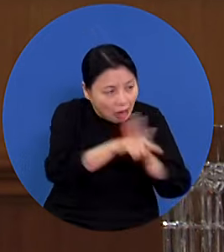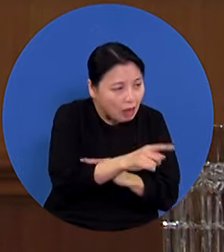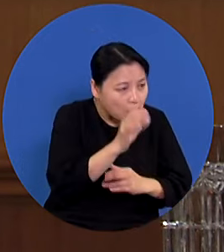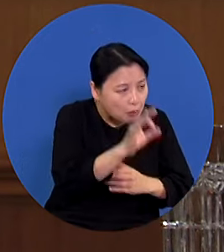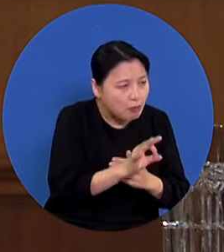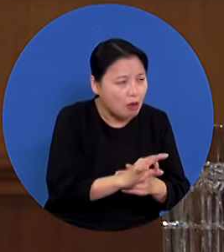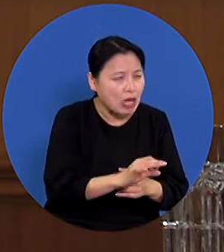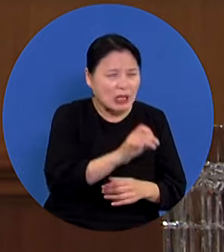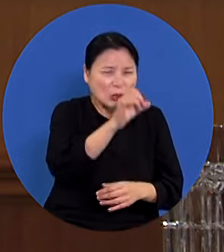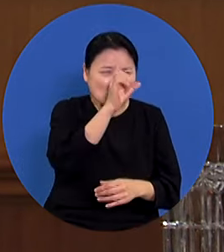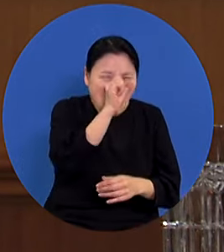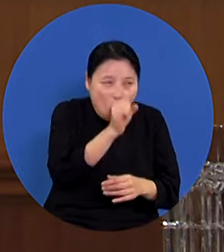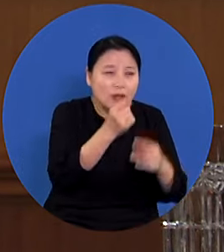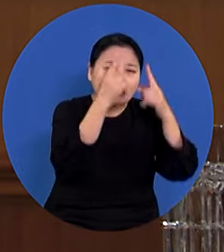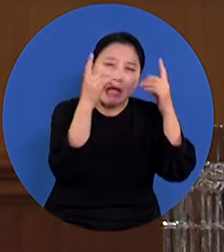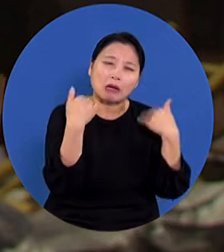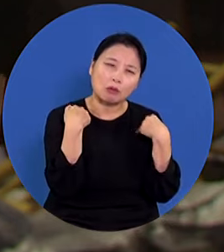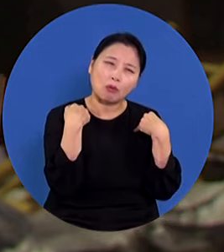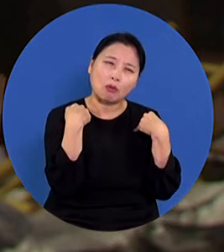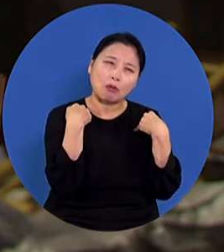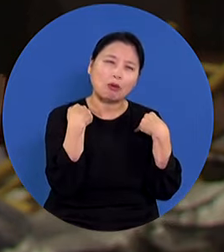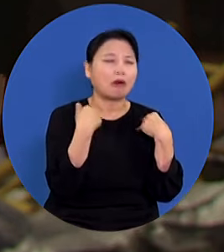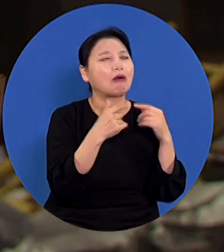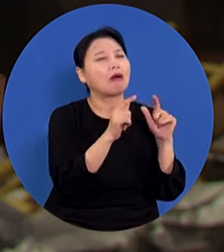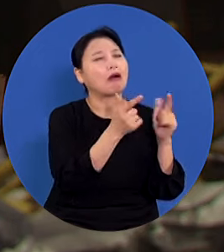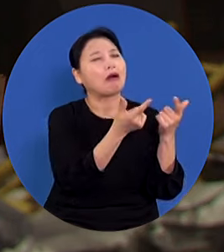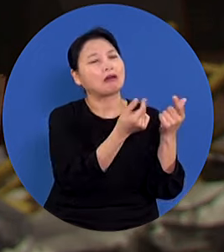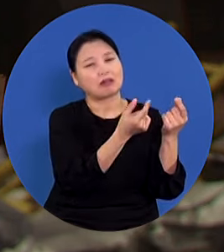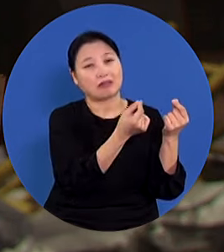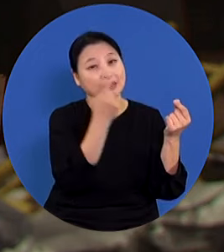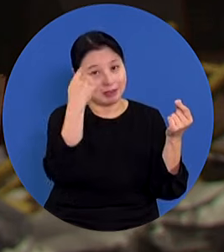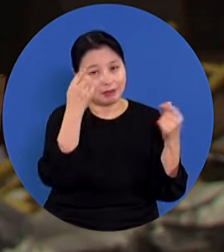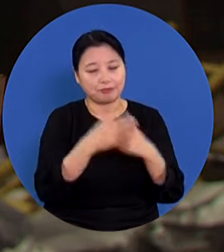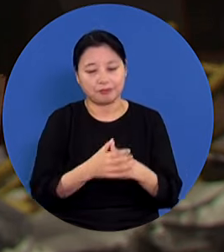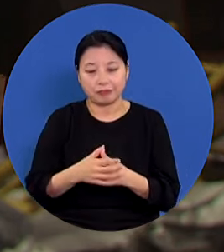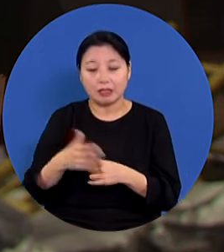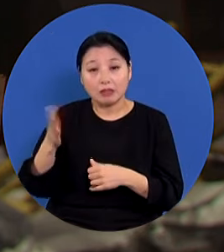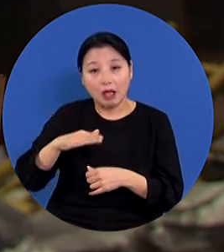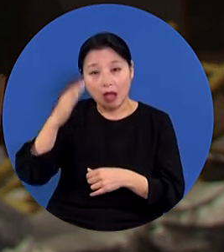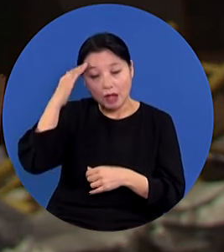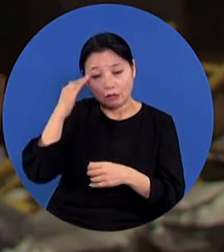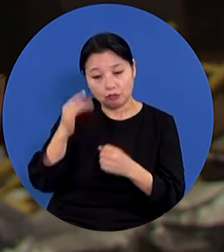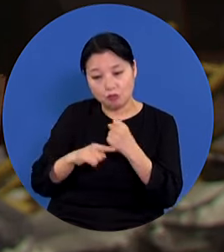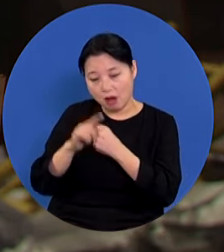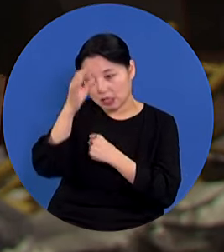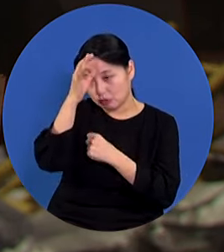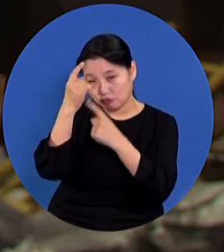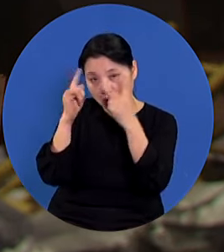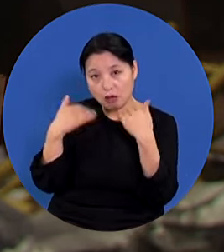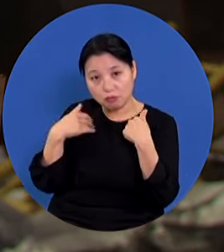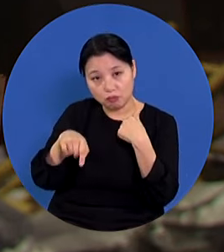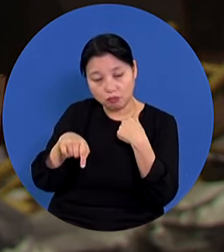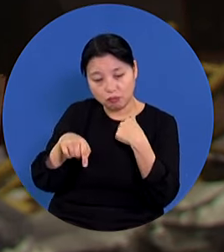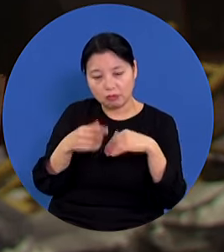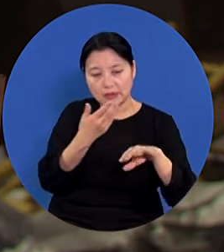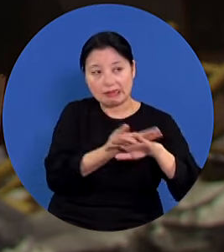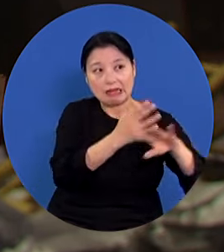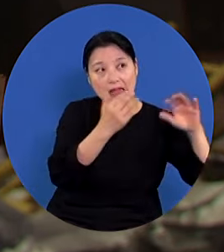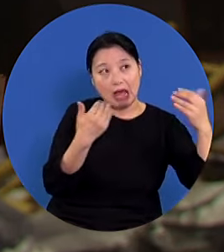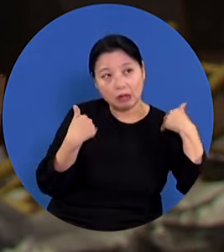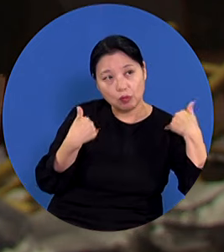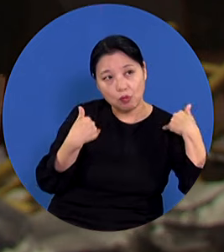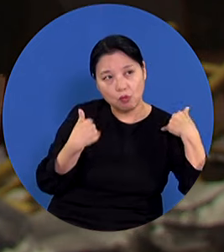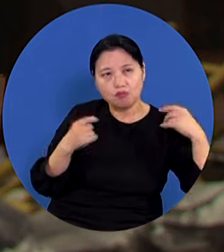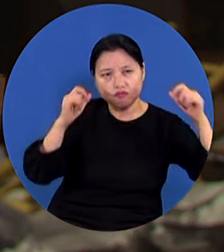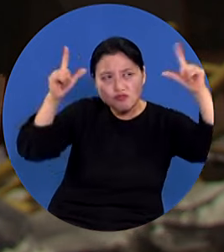하진 않습니다. 네. 네. 그래서 근데 카이스가 그런 면에 있어서 좀 다른 그 대학들과 차별화돼서